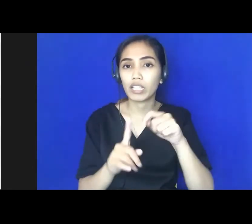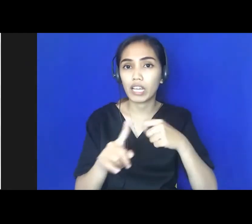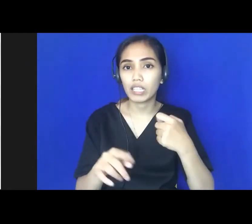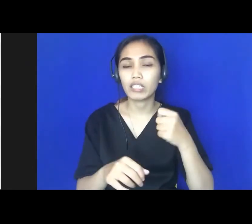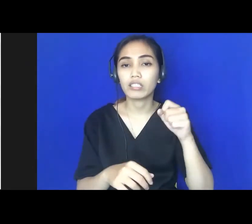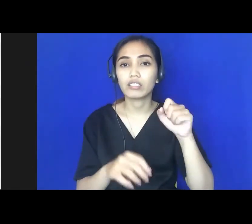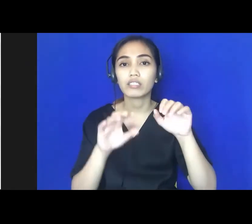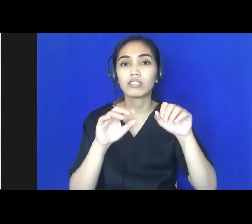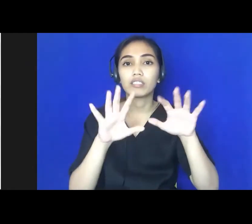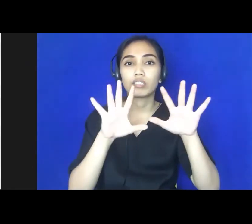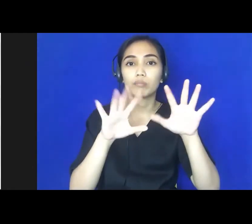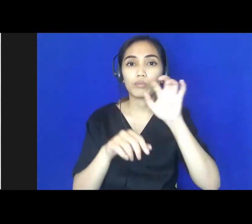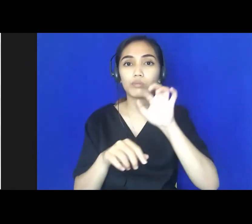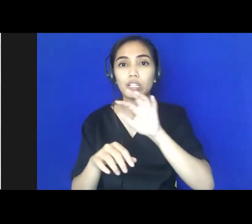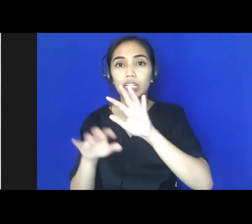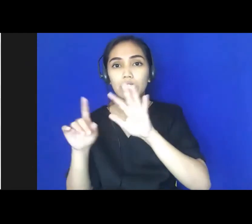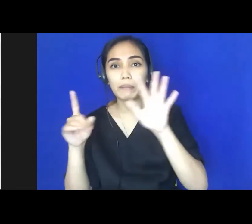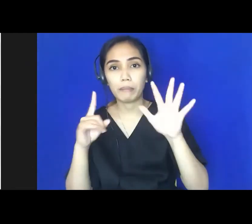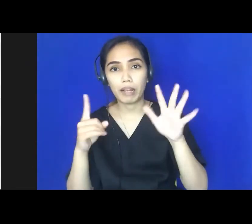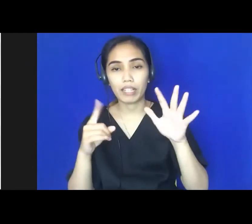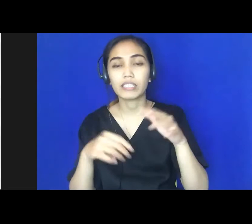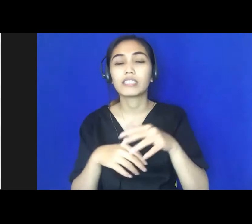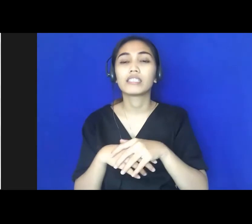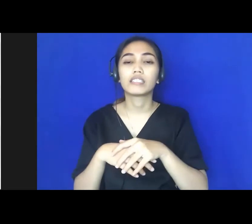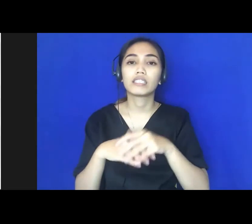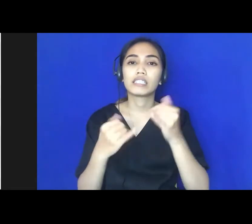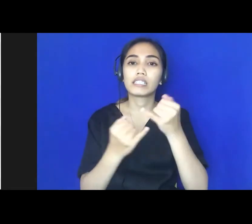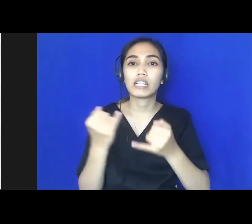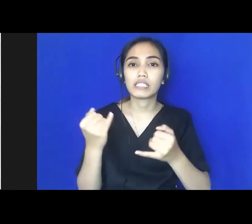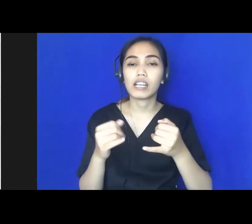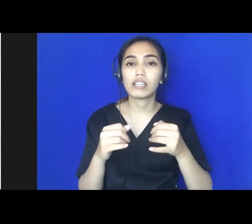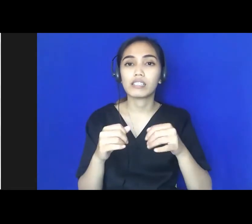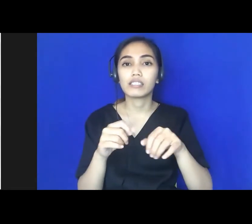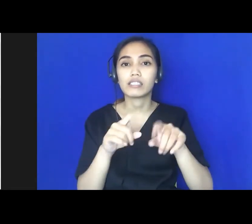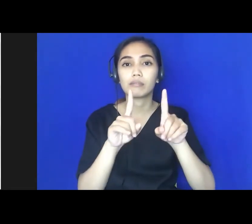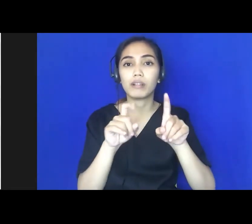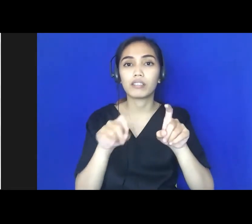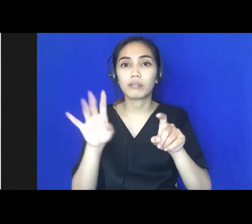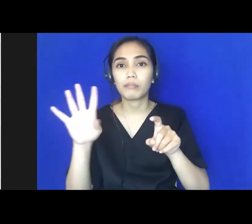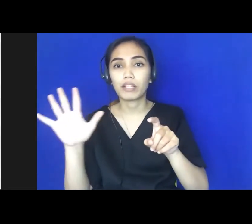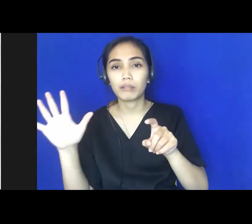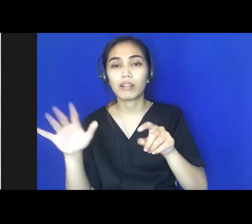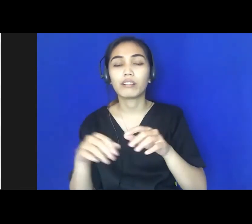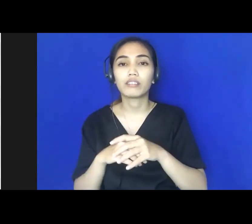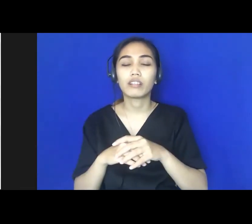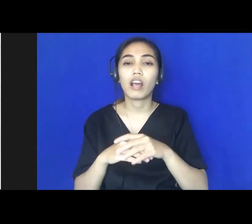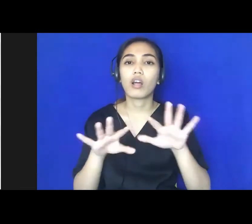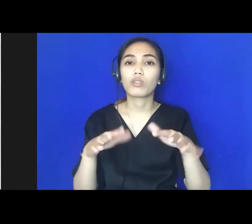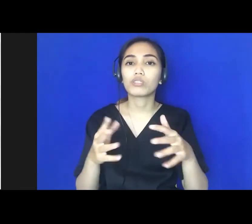10.15. Diharapkan kita bisa selesai sekitar 11.45 ya, atau sekitar jam 12